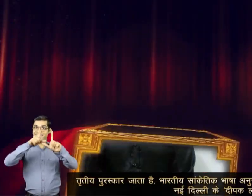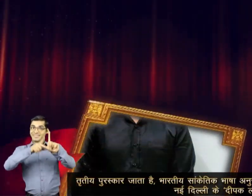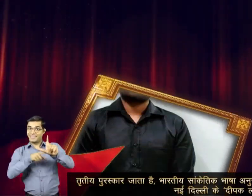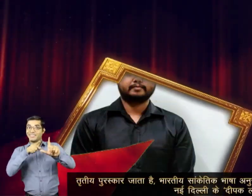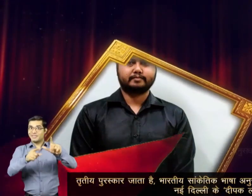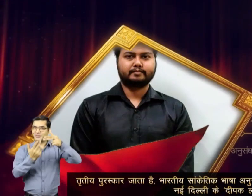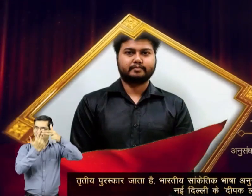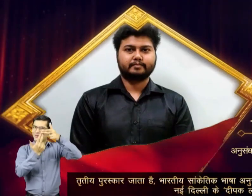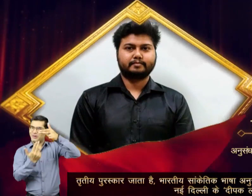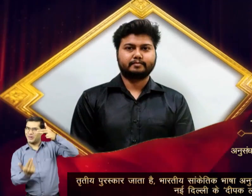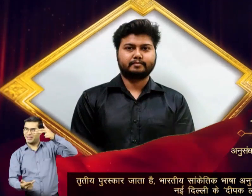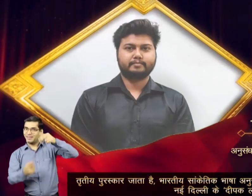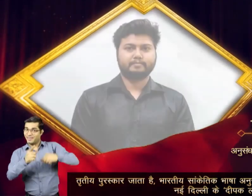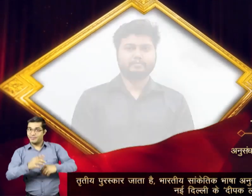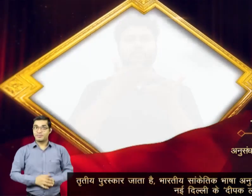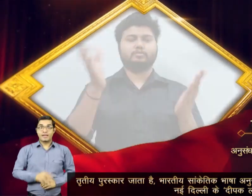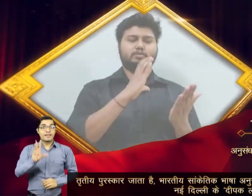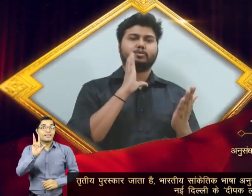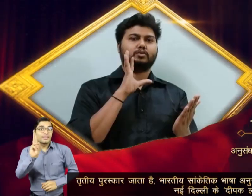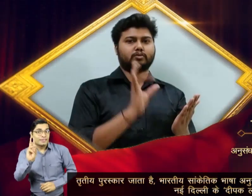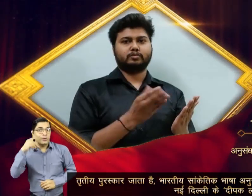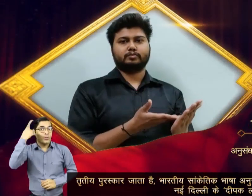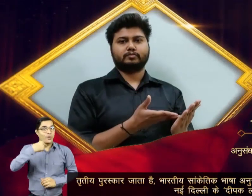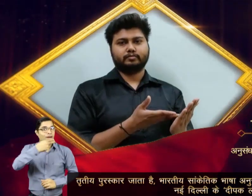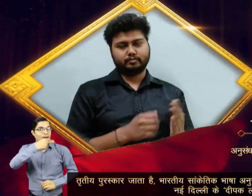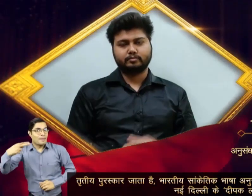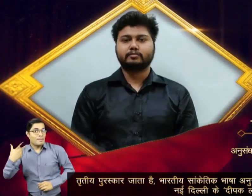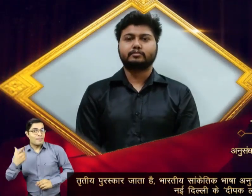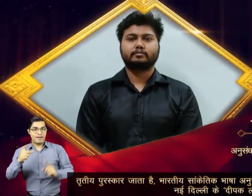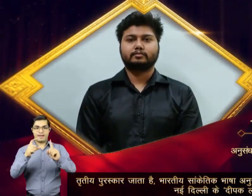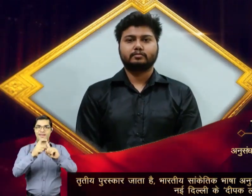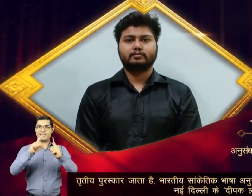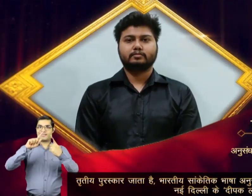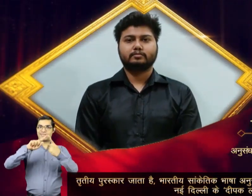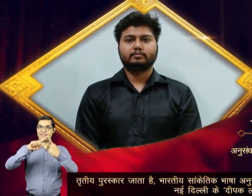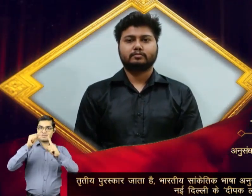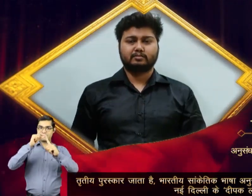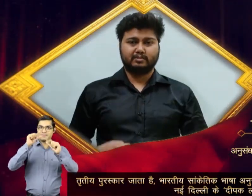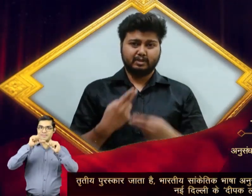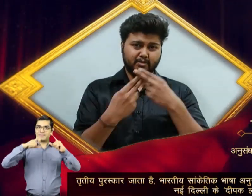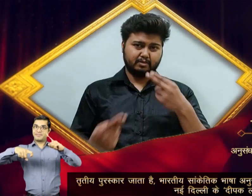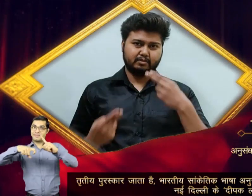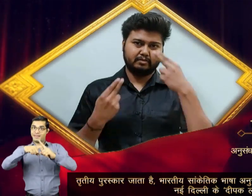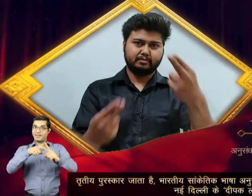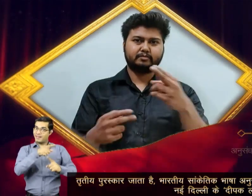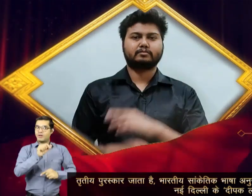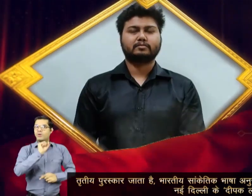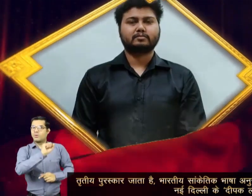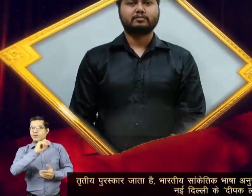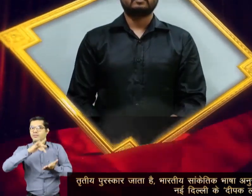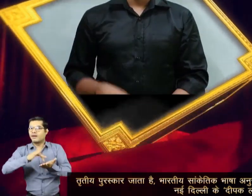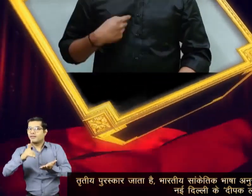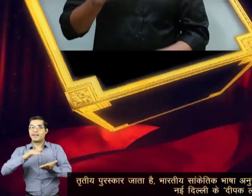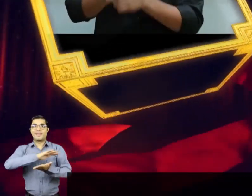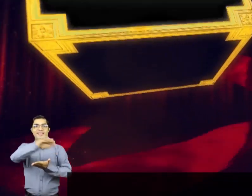तृतीय पुरस्कार जाता है भारतीय सांकेतिक भाषा अनुसंधान और प्रशिक्षण केंद्र यानी ISLRTC नई दिल्ली